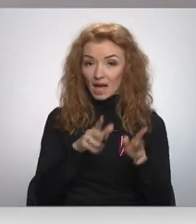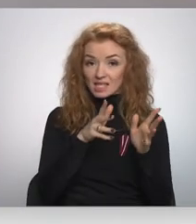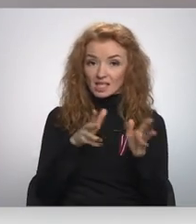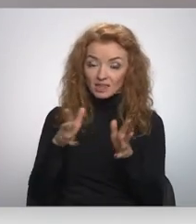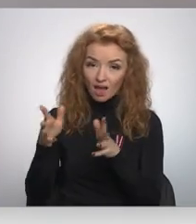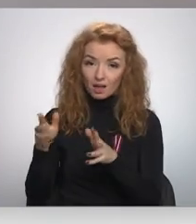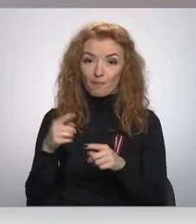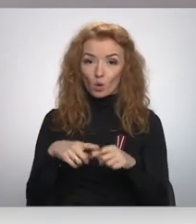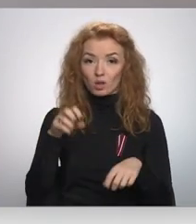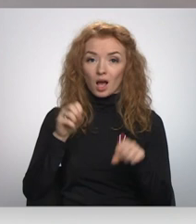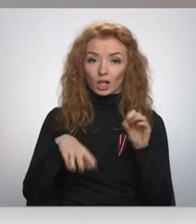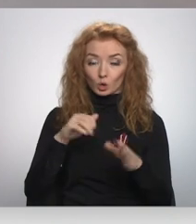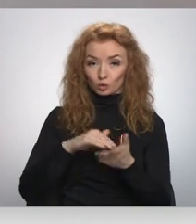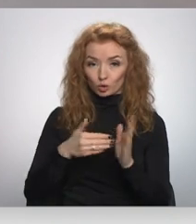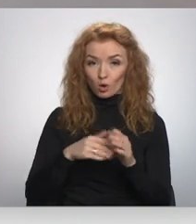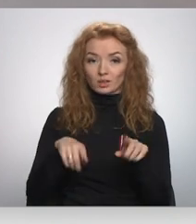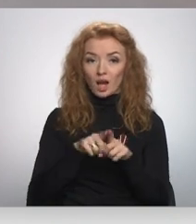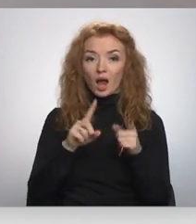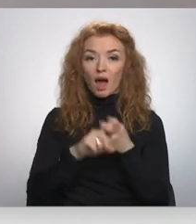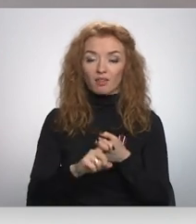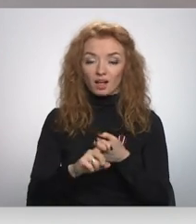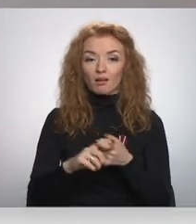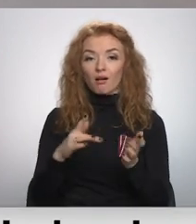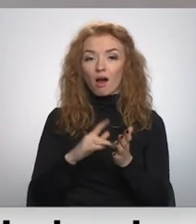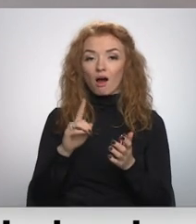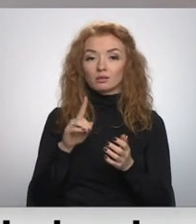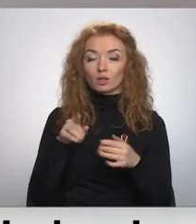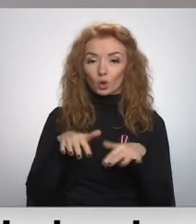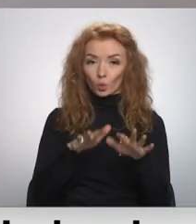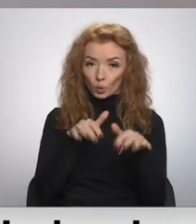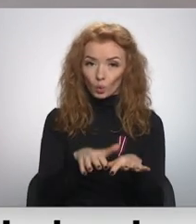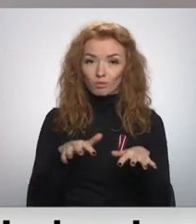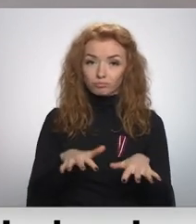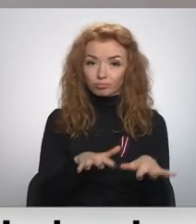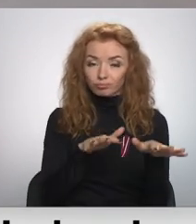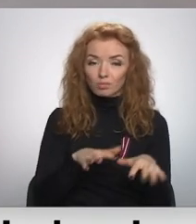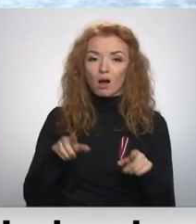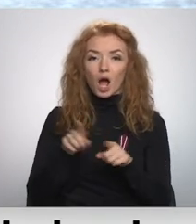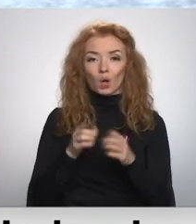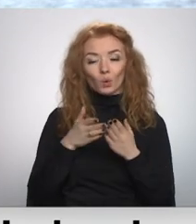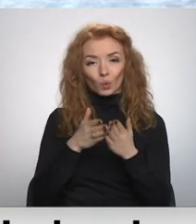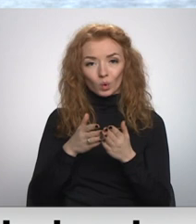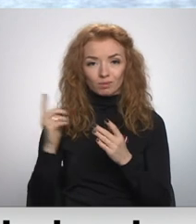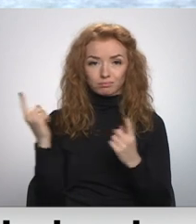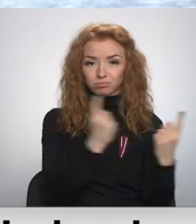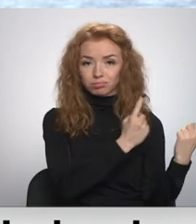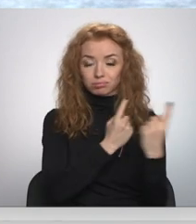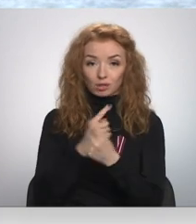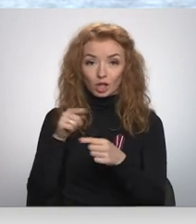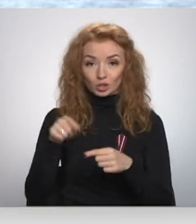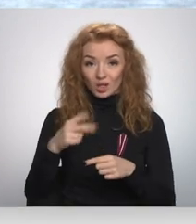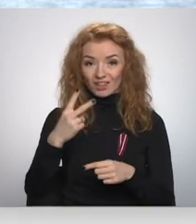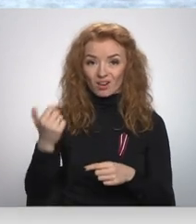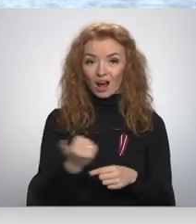atkritumu situācija, ir lielā mērā atkarīga arī no šiem jūras avotiem, jo kuģu ceļi un tranzīta ceļi iet garām. Šos 2 gadus, kad ir